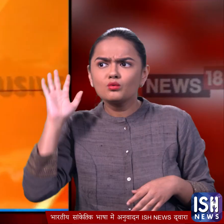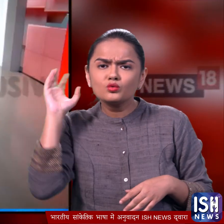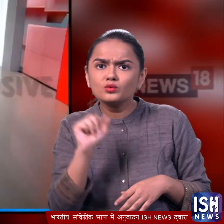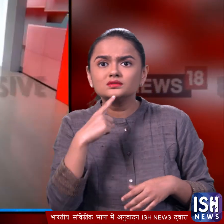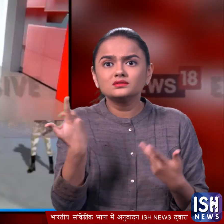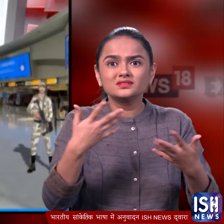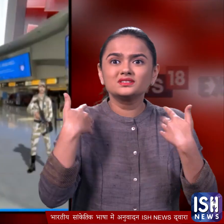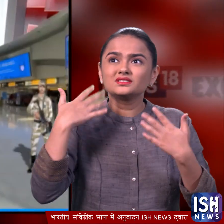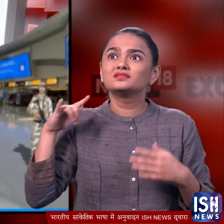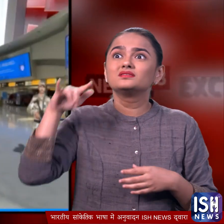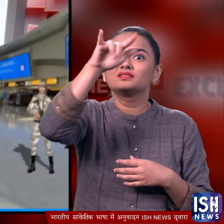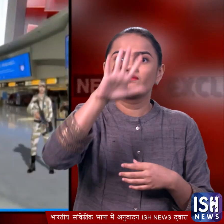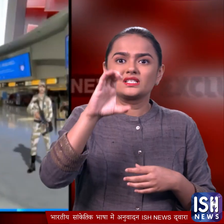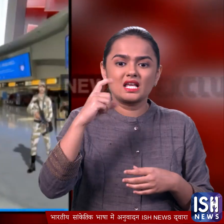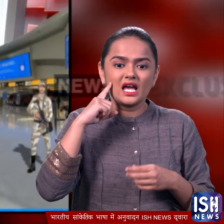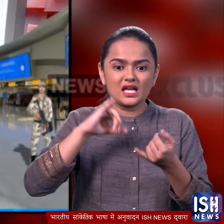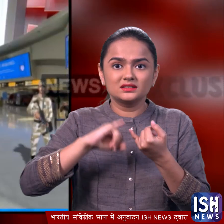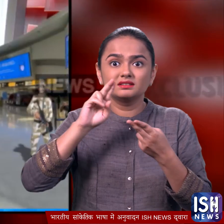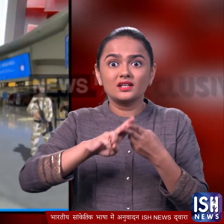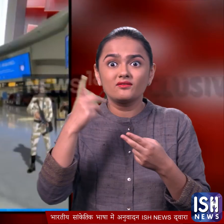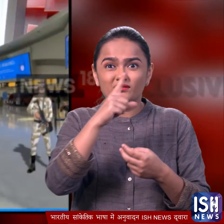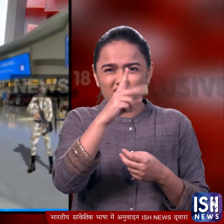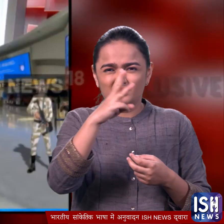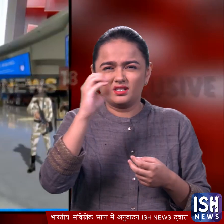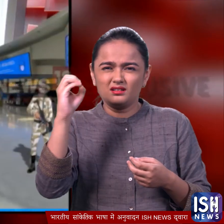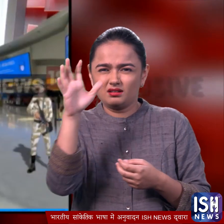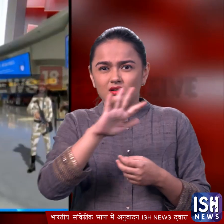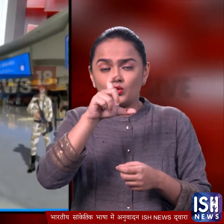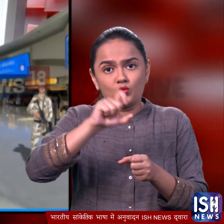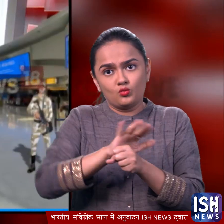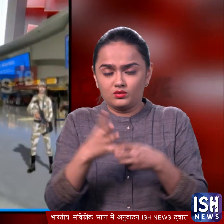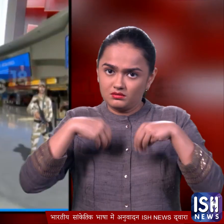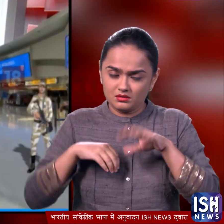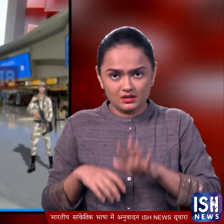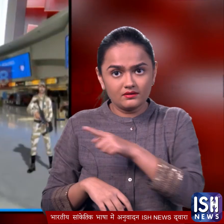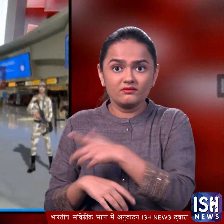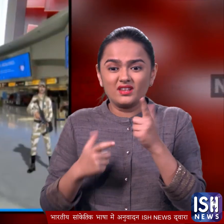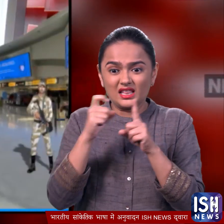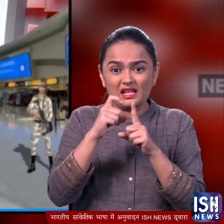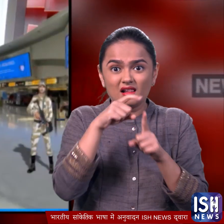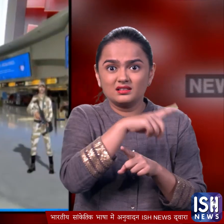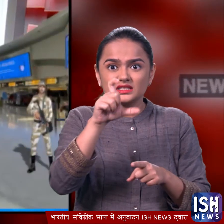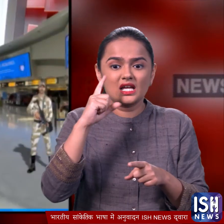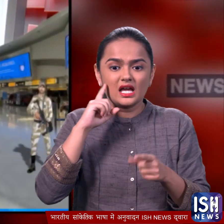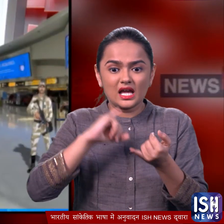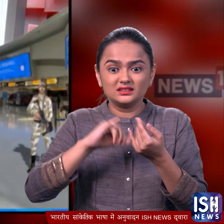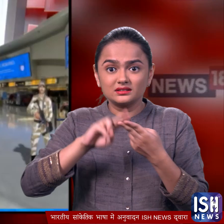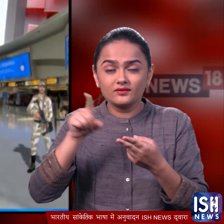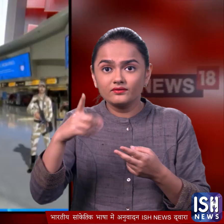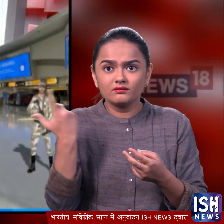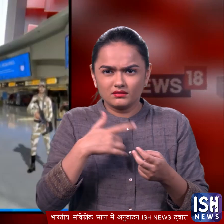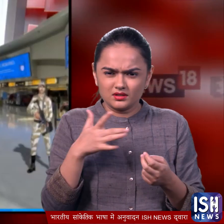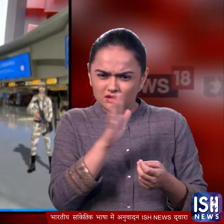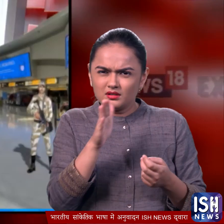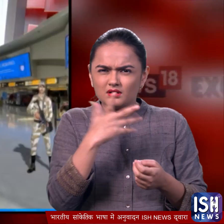के मुताबिक हवाई अड्डों की सुरक्षा संभालने वाली सीआईएसएफ के अब तक 1300 जवान कोरोना की चपेट में आ चुके हैं, जिनमें दिल्ली में मौजूद सीआईएसएफ के